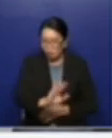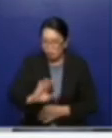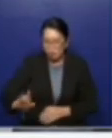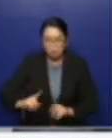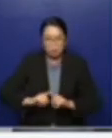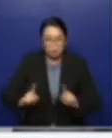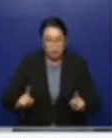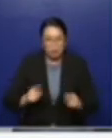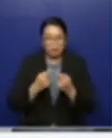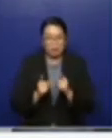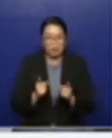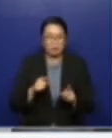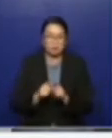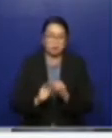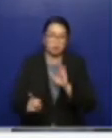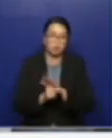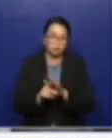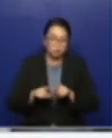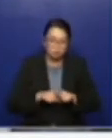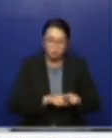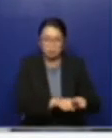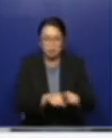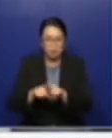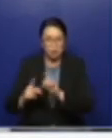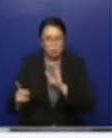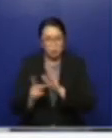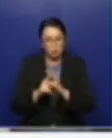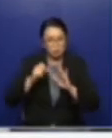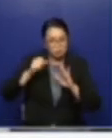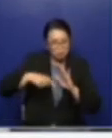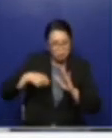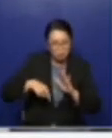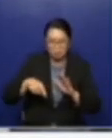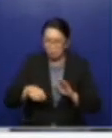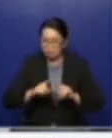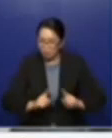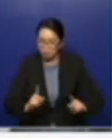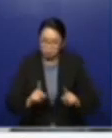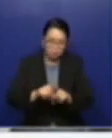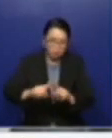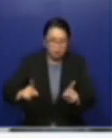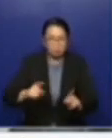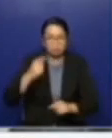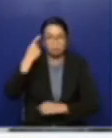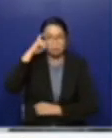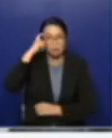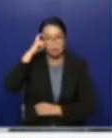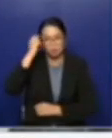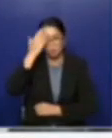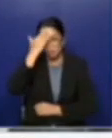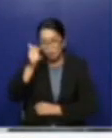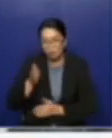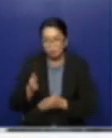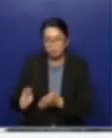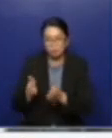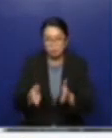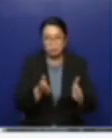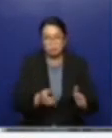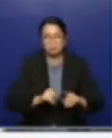ม่ได้ศึกษาเลยว่ากฎหมายนี้มันซ้ำซ้อนหรือไม่จะเห็นว่าวันนี้เกษตรกร